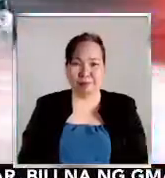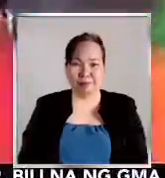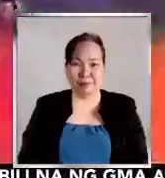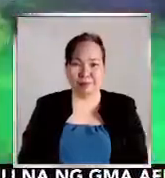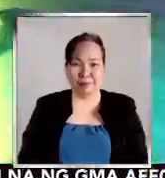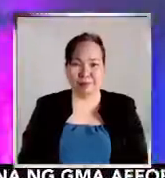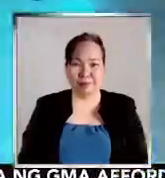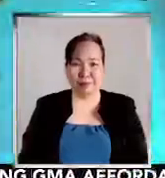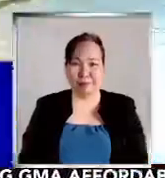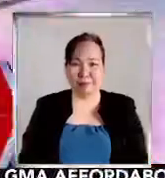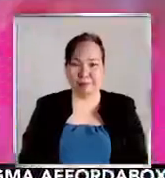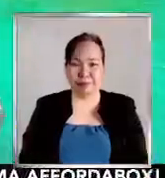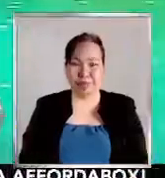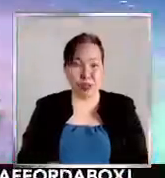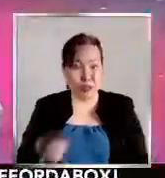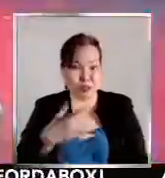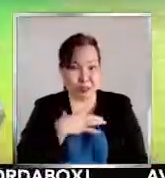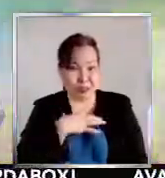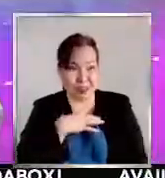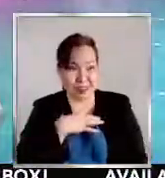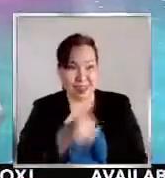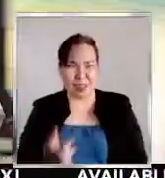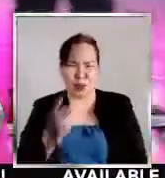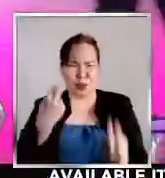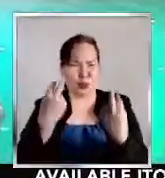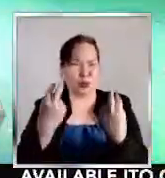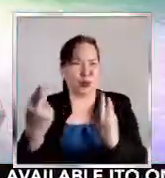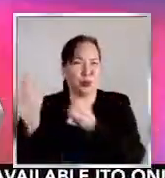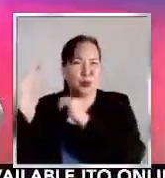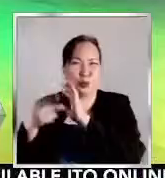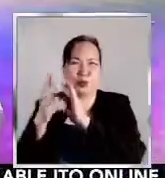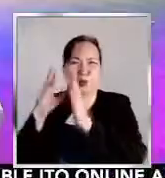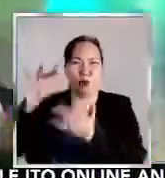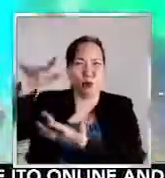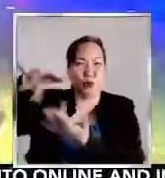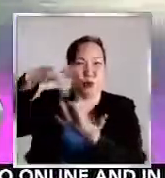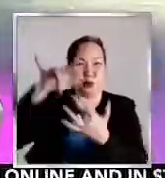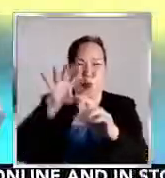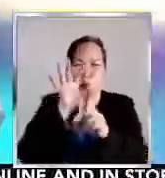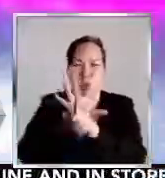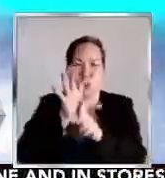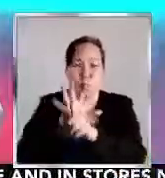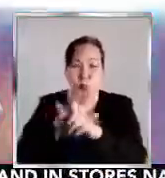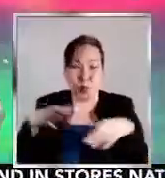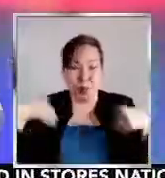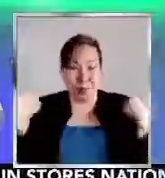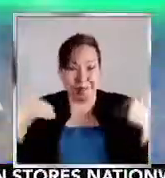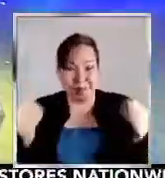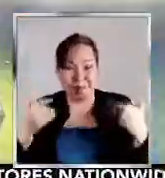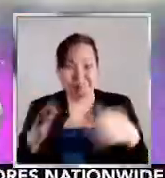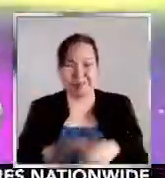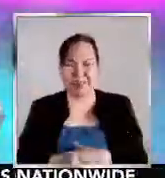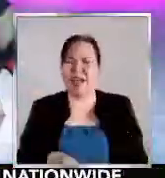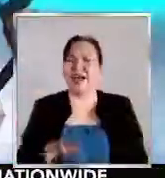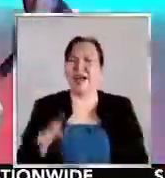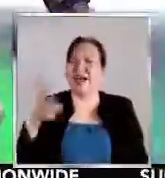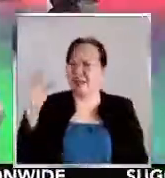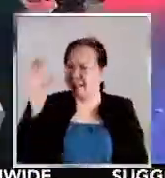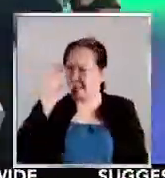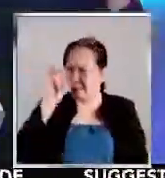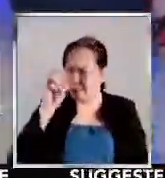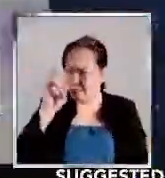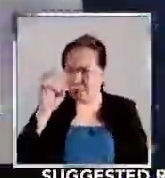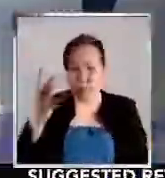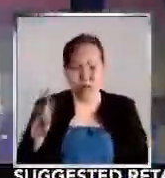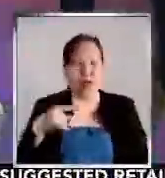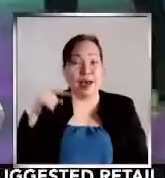Bet nyo ba mala throwback vibes na pasyalan na patok sa mga kabataan? Look no further dahil meron yan sa isang mall sa